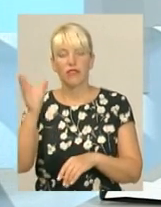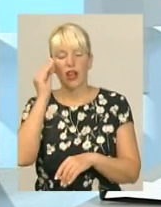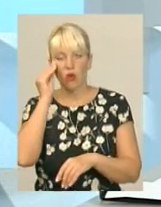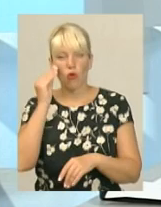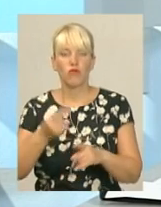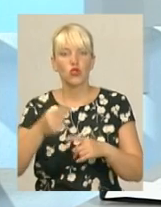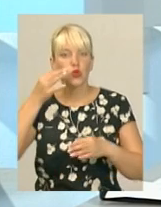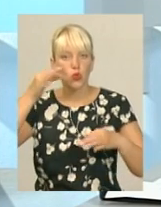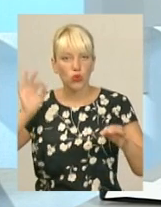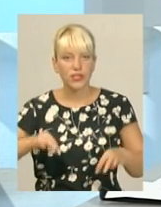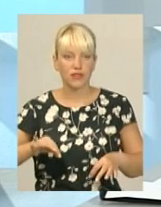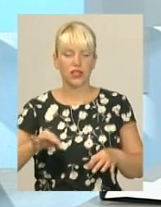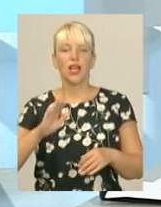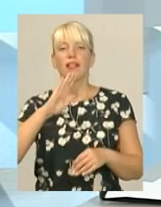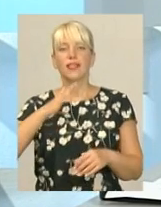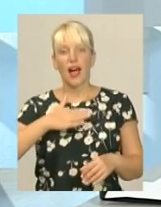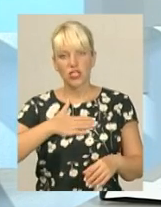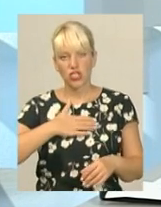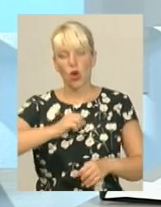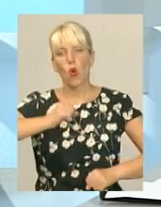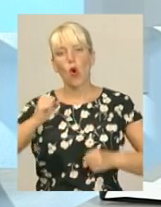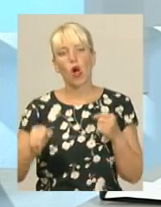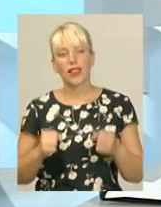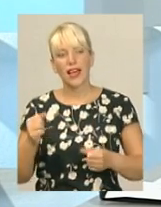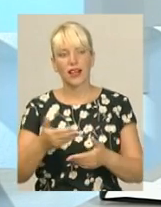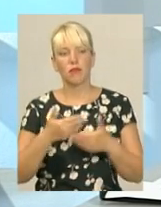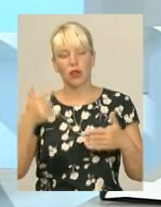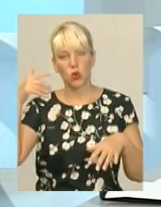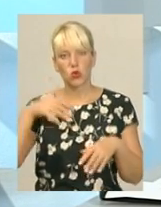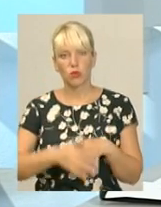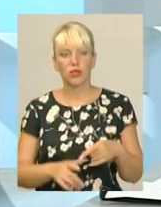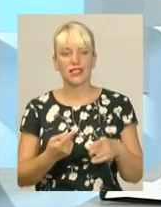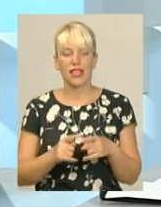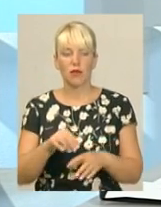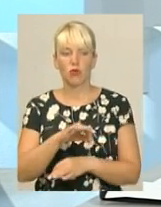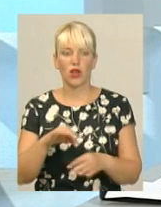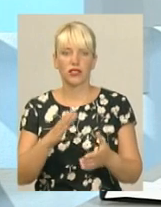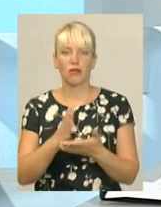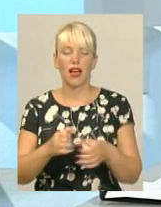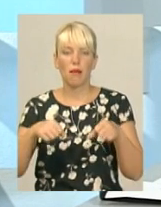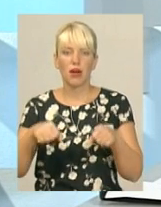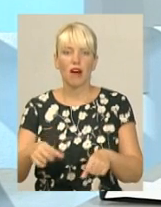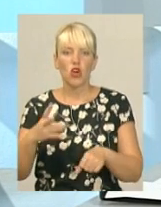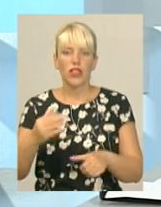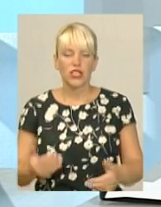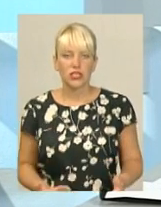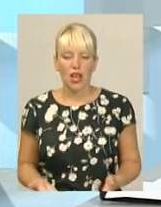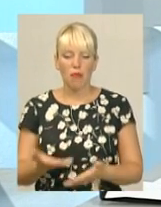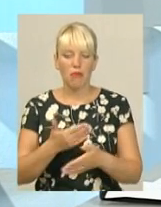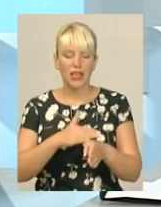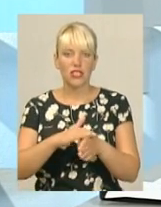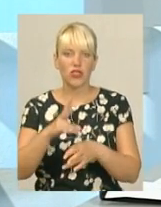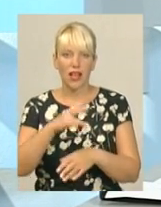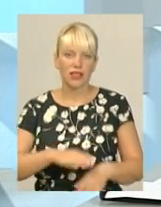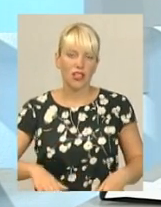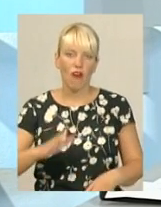враховуючи досвід наших колег, ми розуміємо, що цей проєкт має право на життя. Ми його реалізовуємо на території